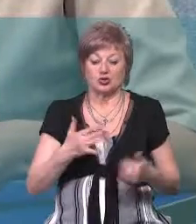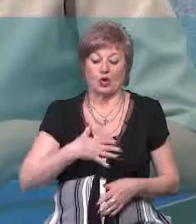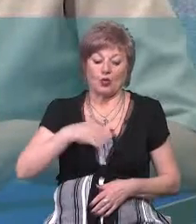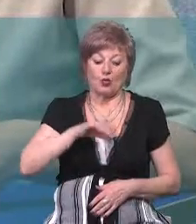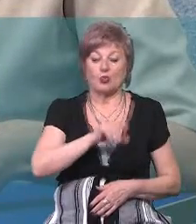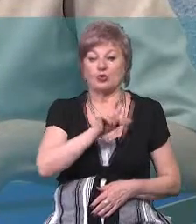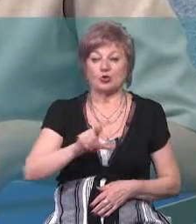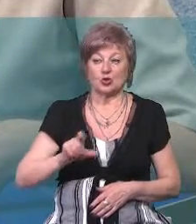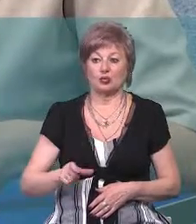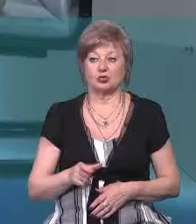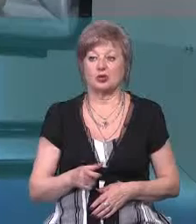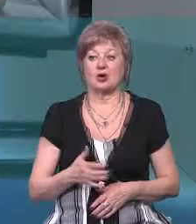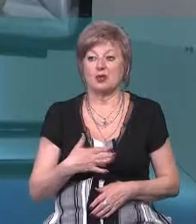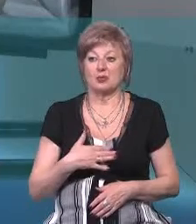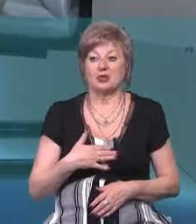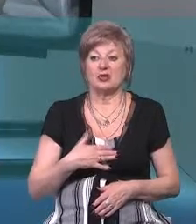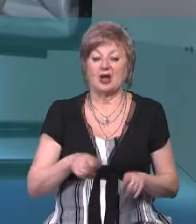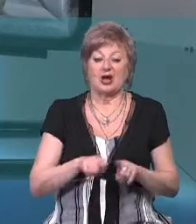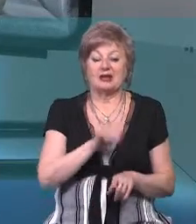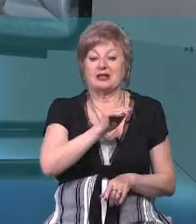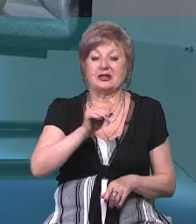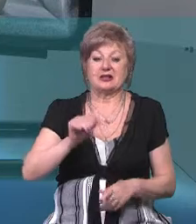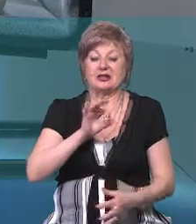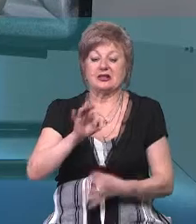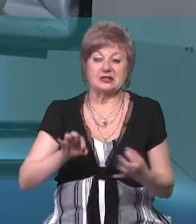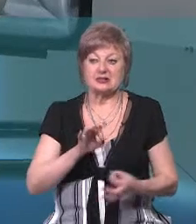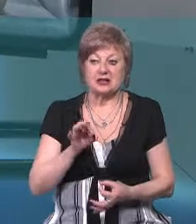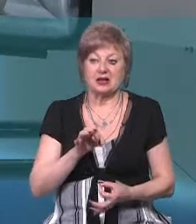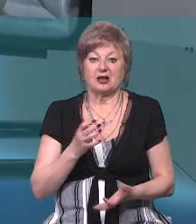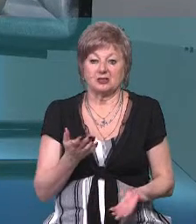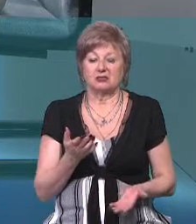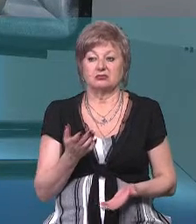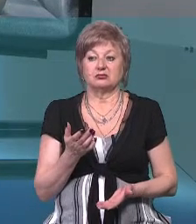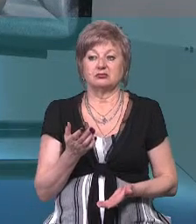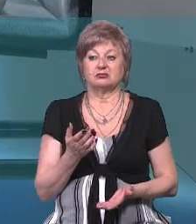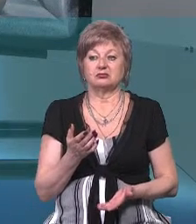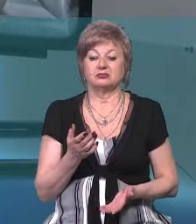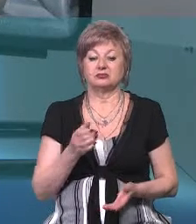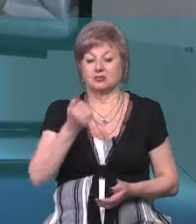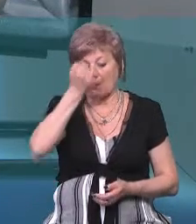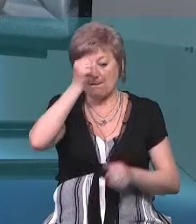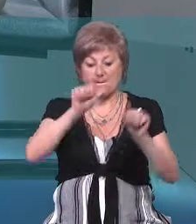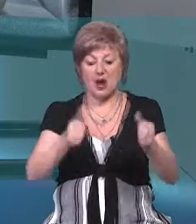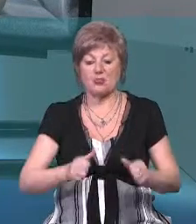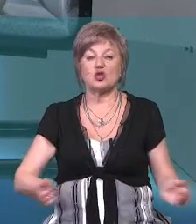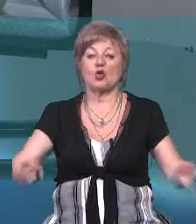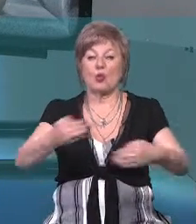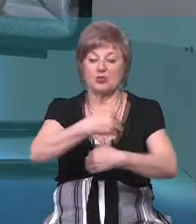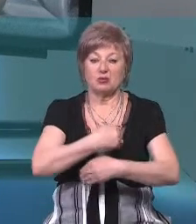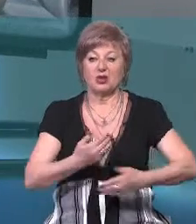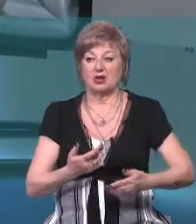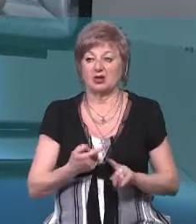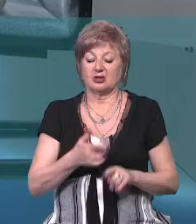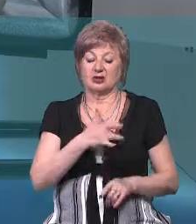Я взагалі, мені ті діти, які сироти, і обіймають потім оці пам'ятники, ну,